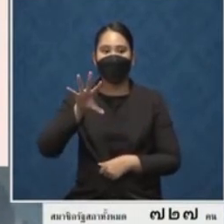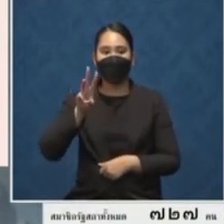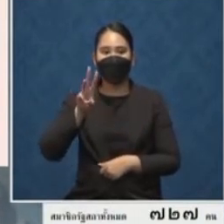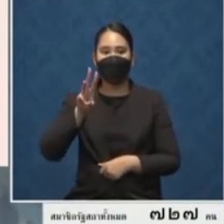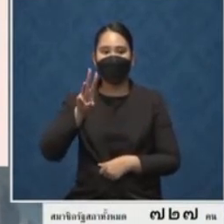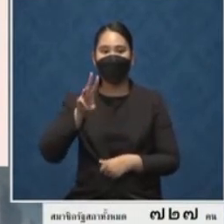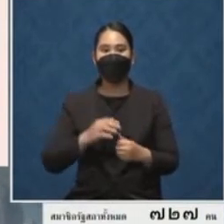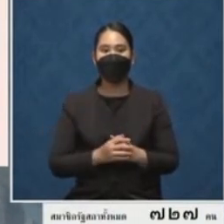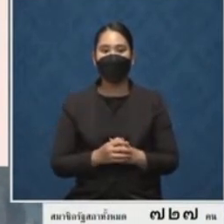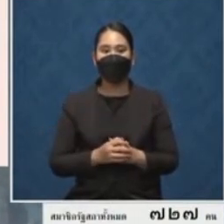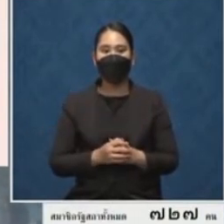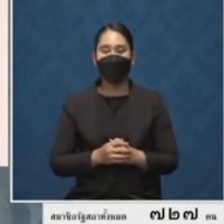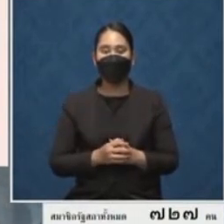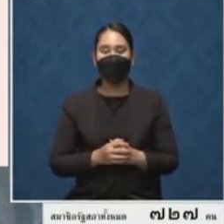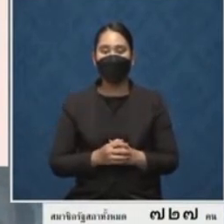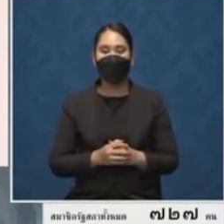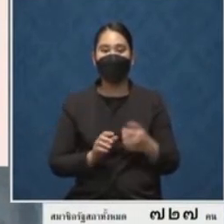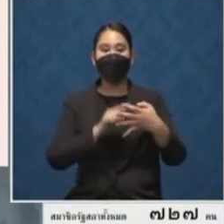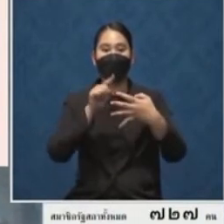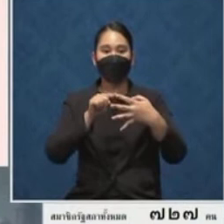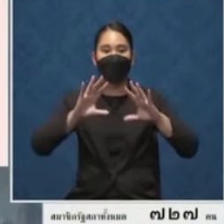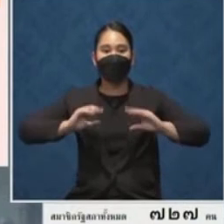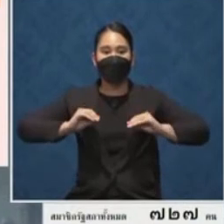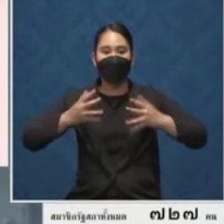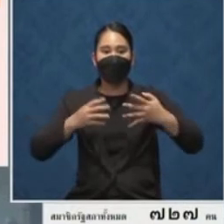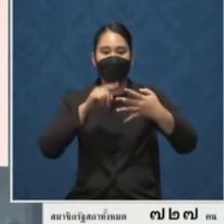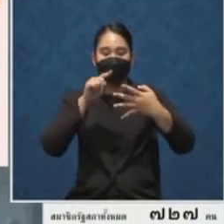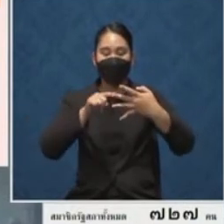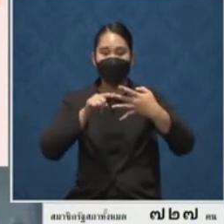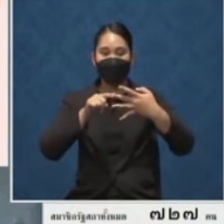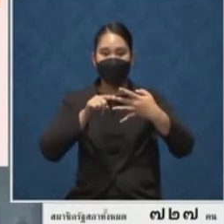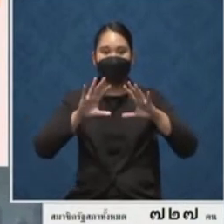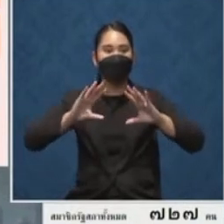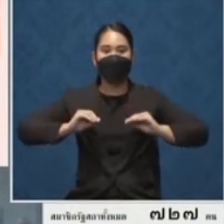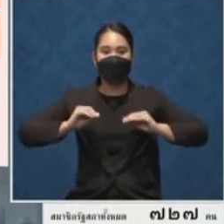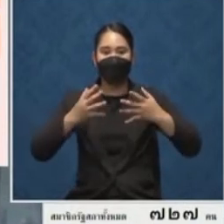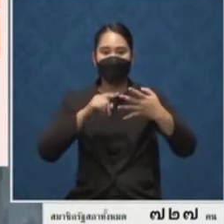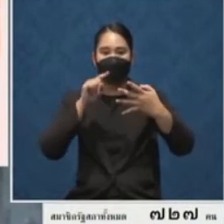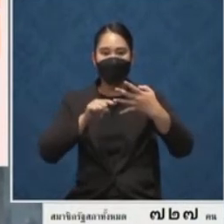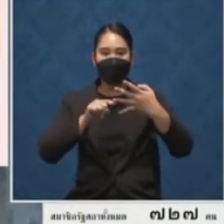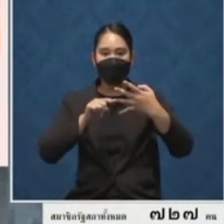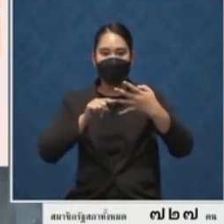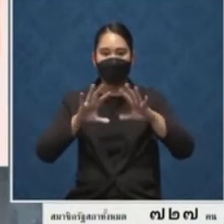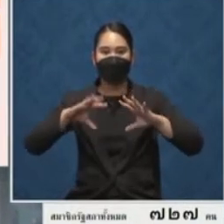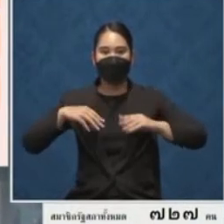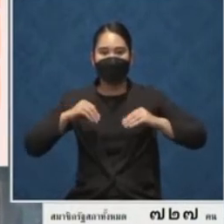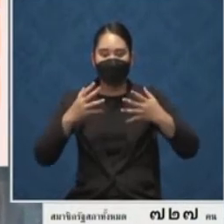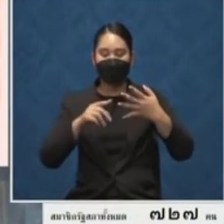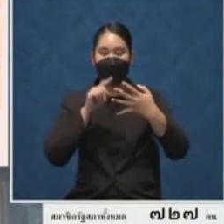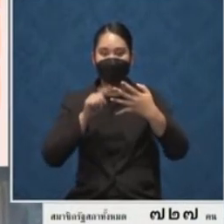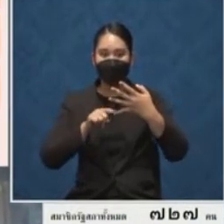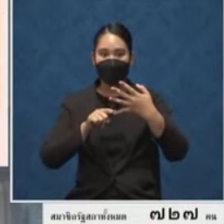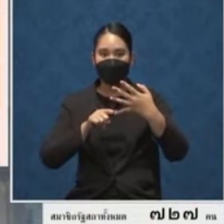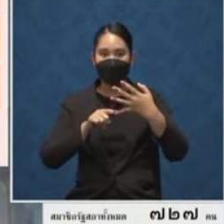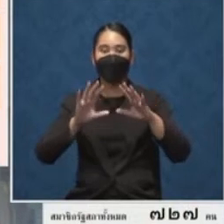อง 1ไม่รับหลักการ2ไม่รับหลักการ3ไม่รับหลักการ4ไม่รับหลัก